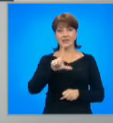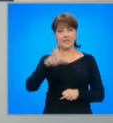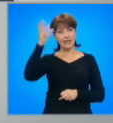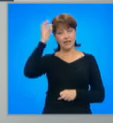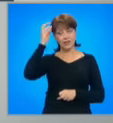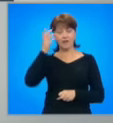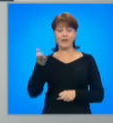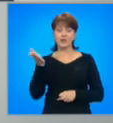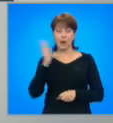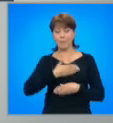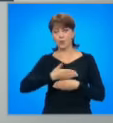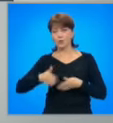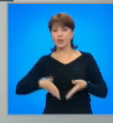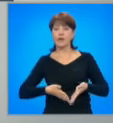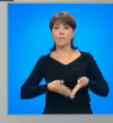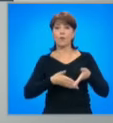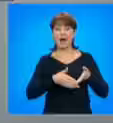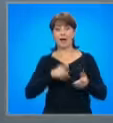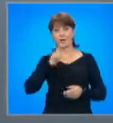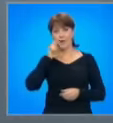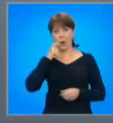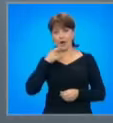и финансова помощ на Украина.